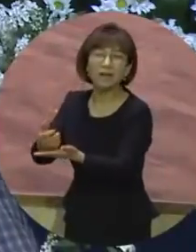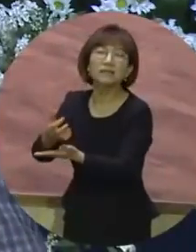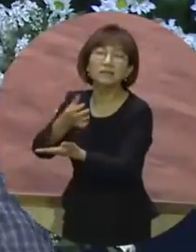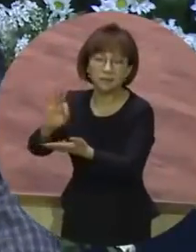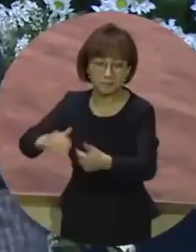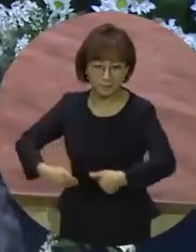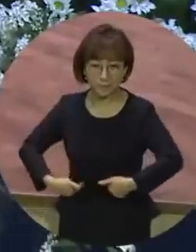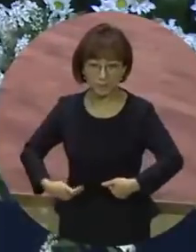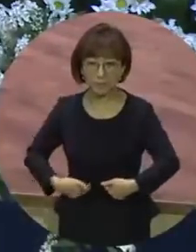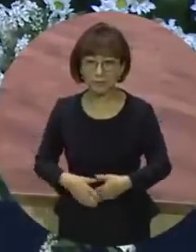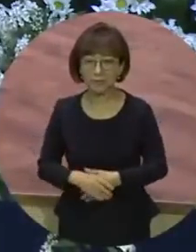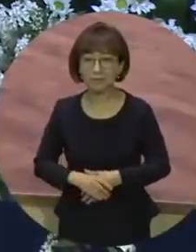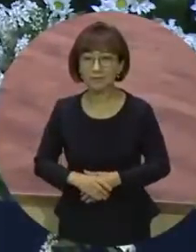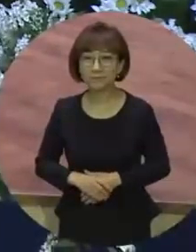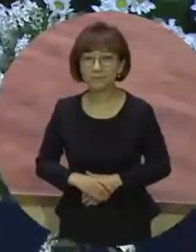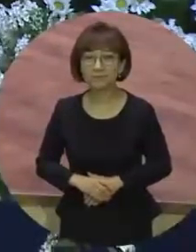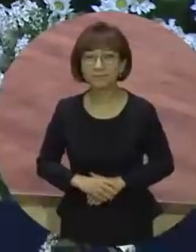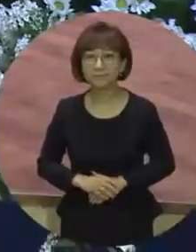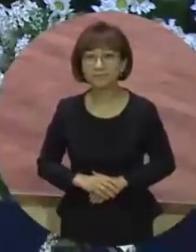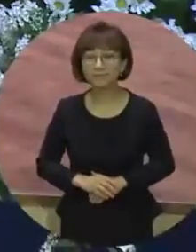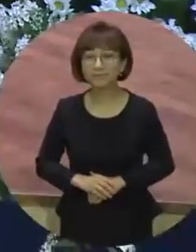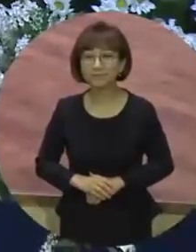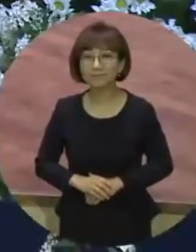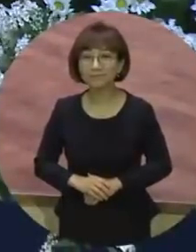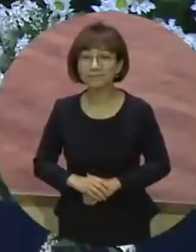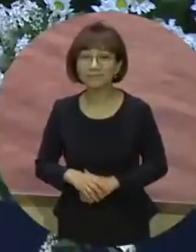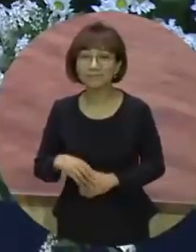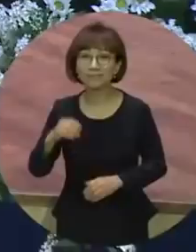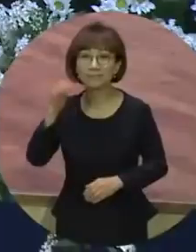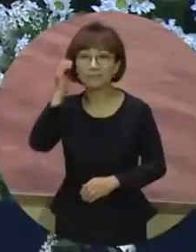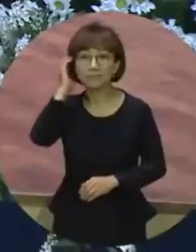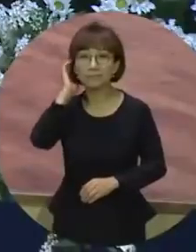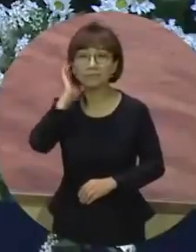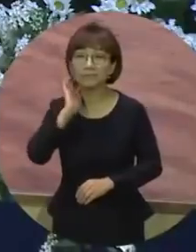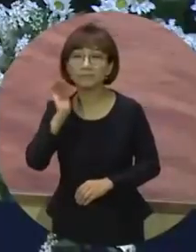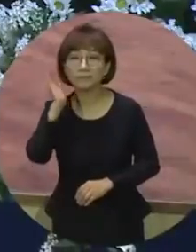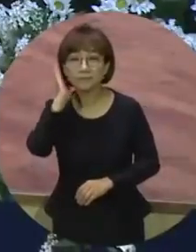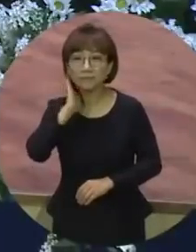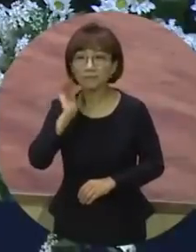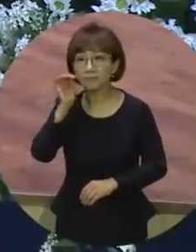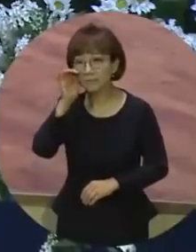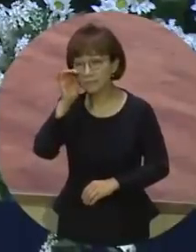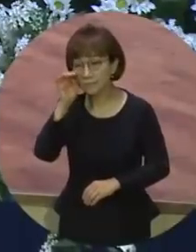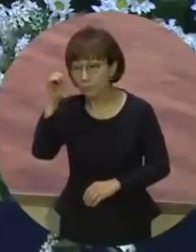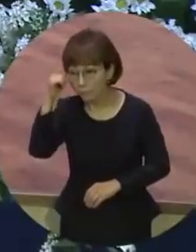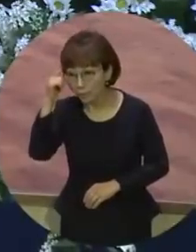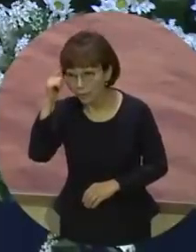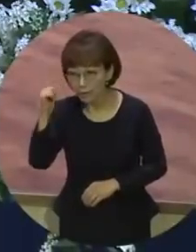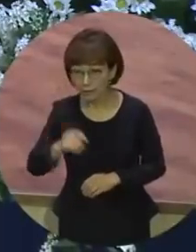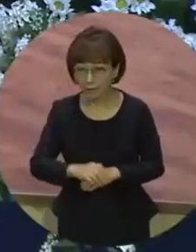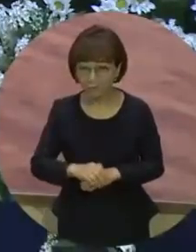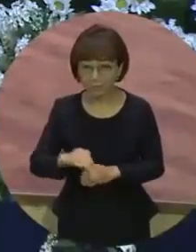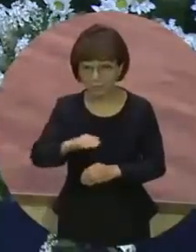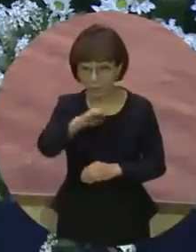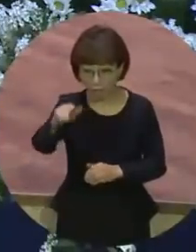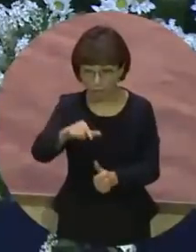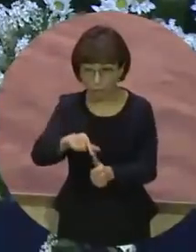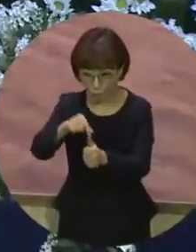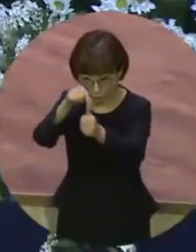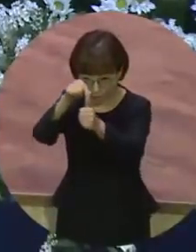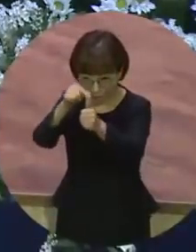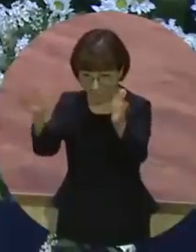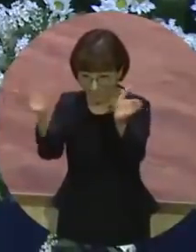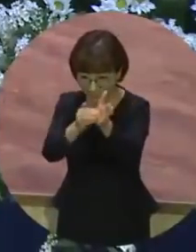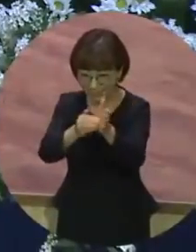인정받아야 돼요. 왜냐? 구원받은 여러분 자체가, 삶 자체가 메시지가 돼야 돼요.